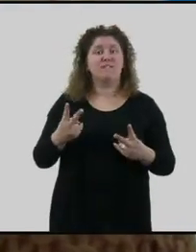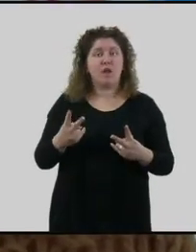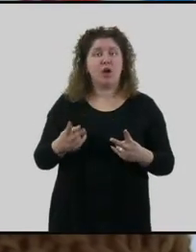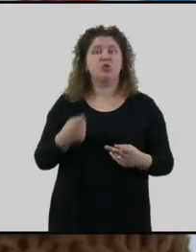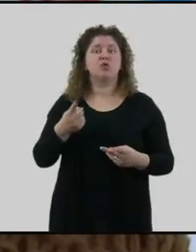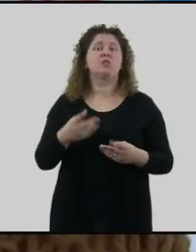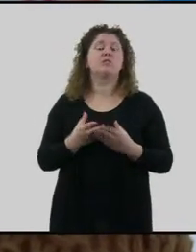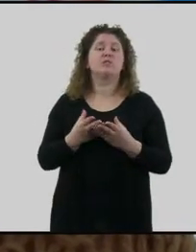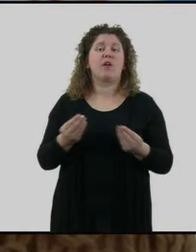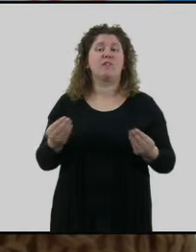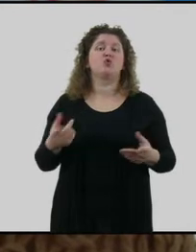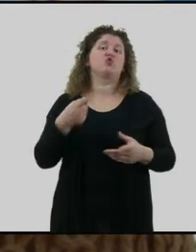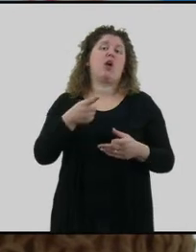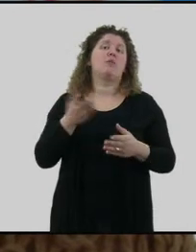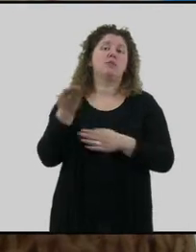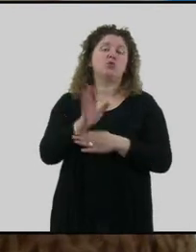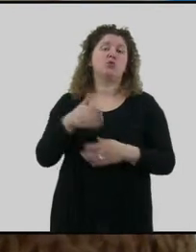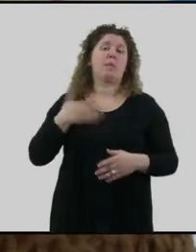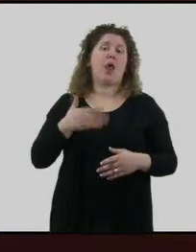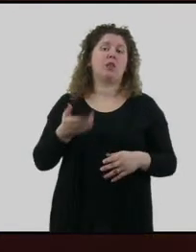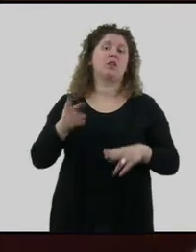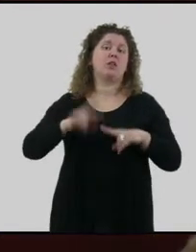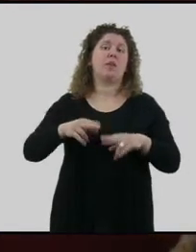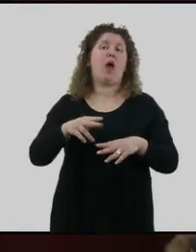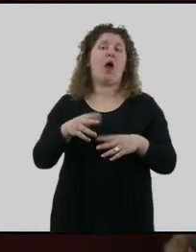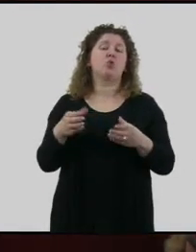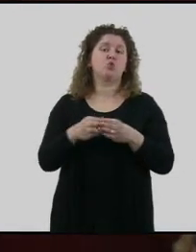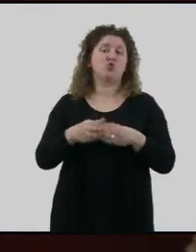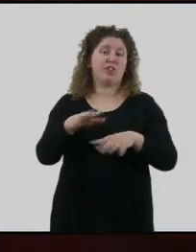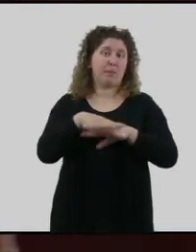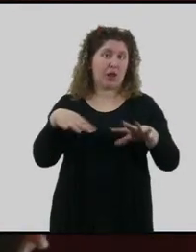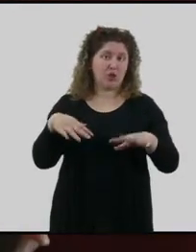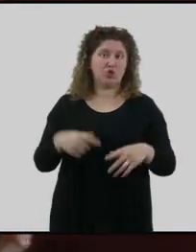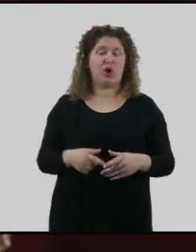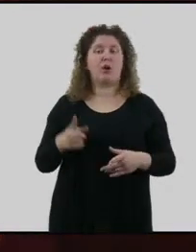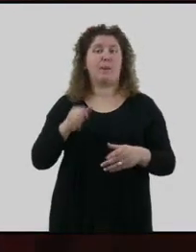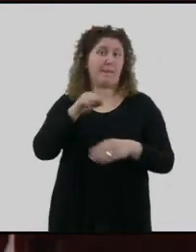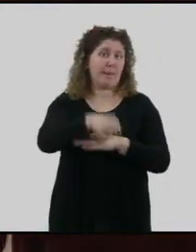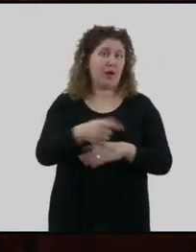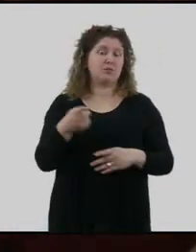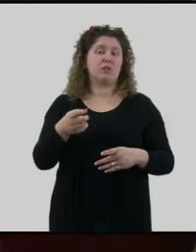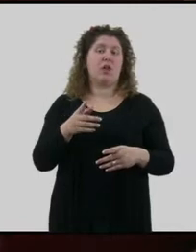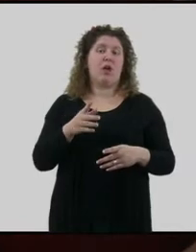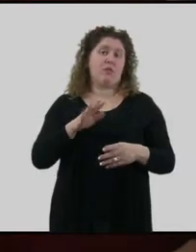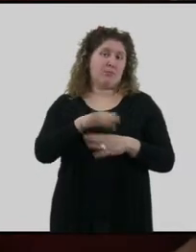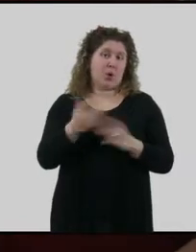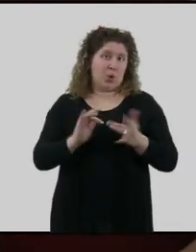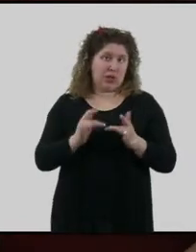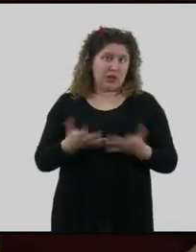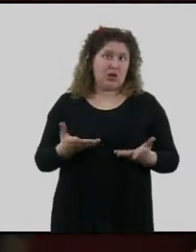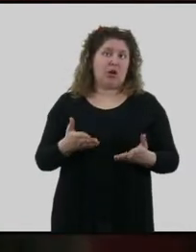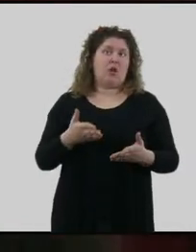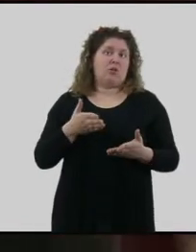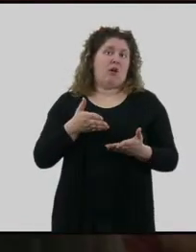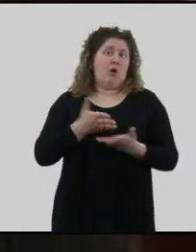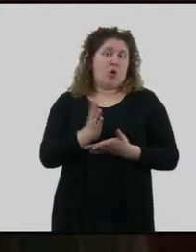sve veće prisutnosti djece i mladih na društvenim mrežama. Pogotovo u posljednje vrijeme raste i nasilje putem interneta preko društvenih